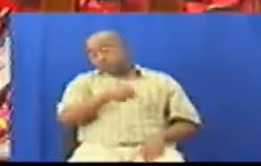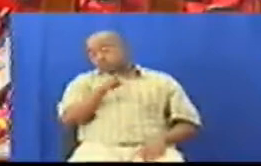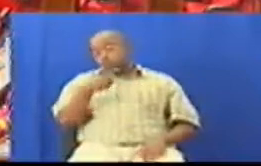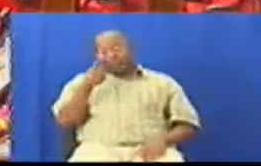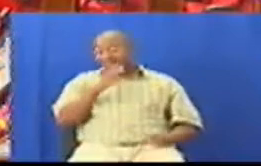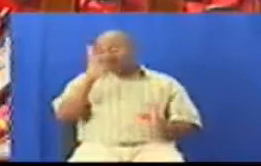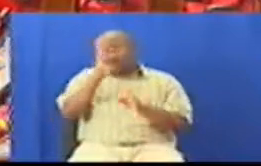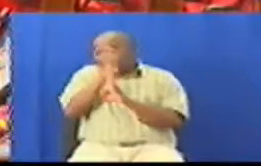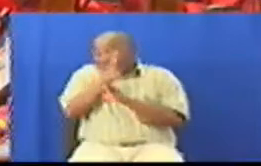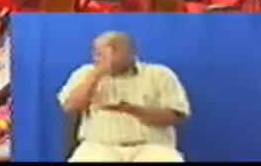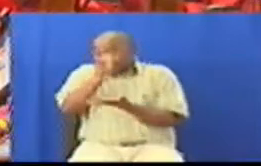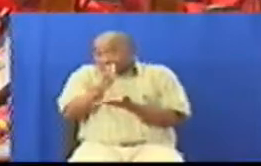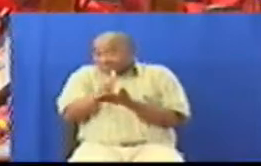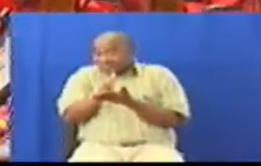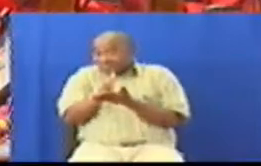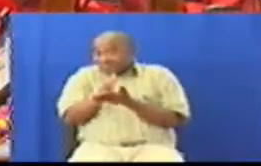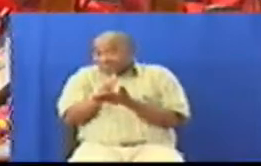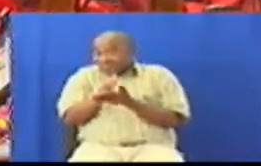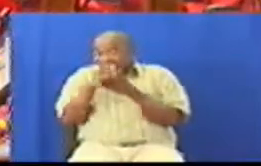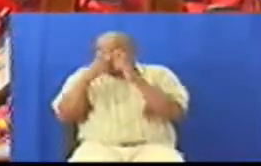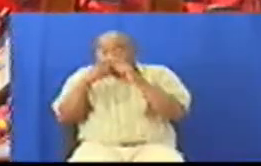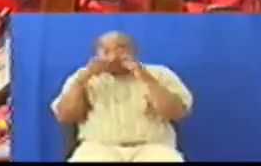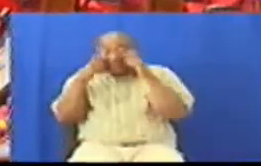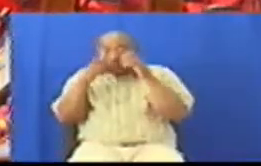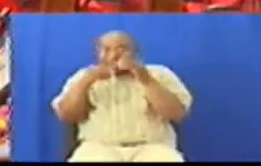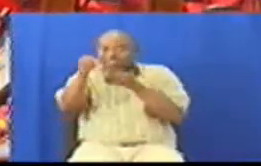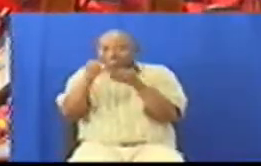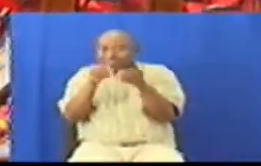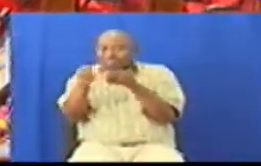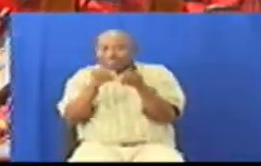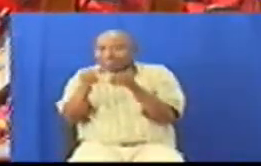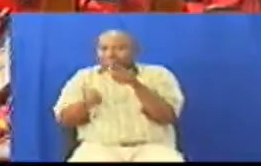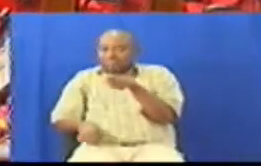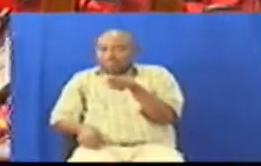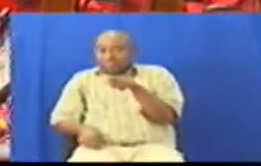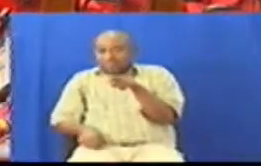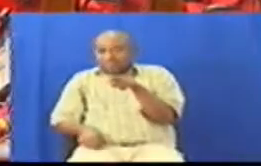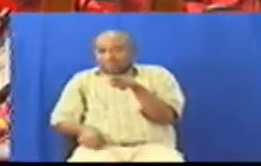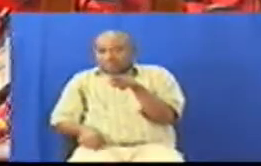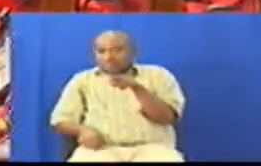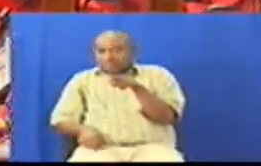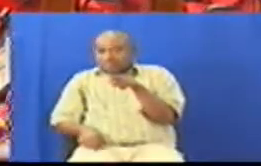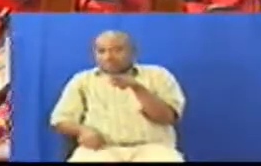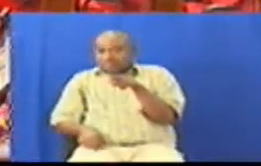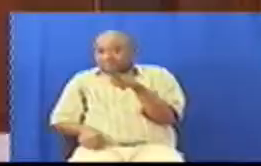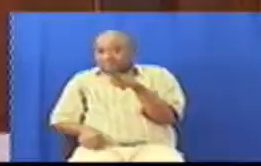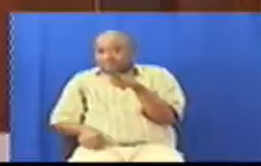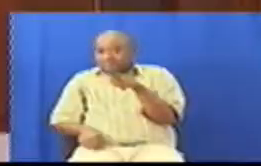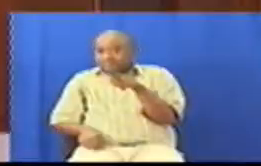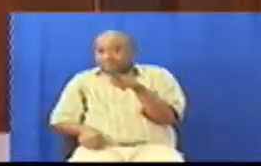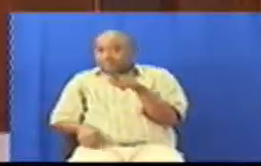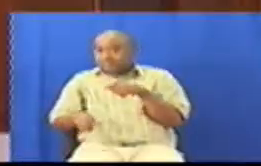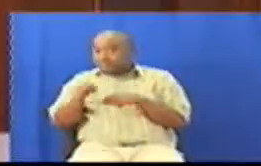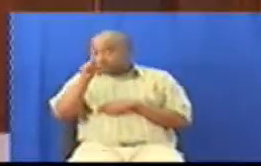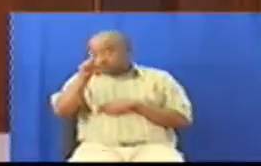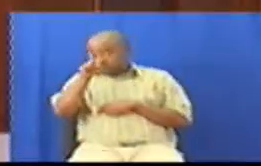uhalisia hizi box, hizi maski za box, kwanza uwezo wake